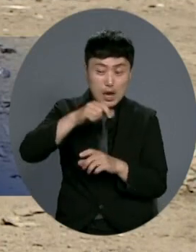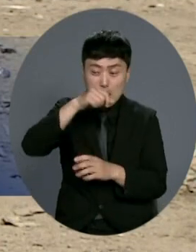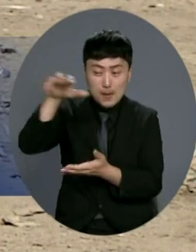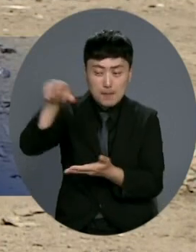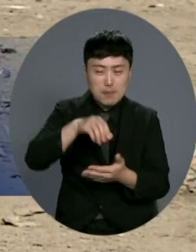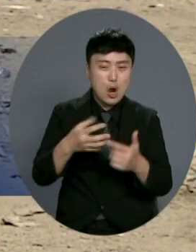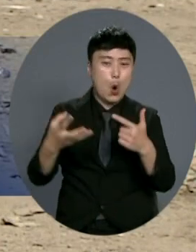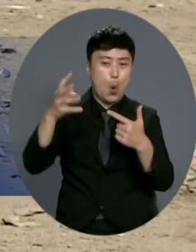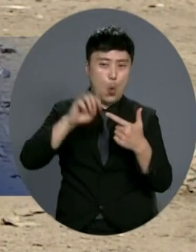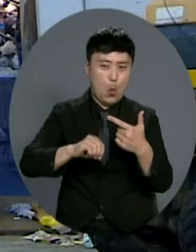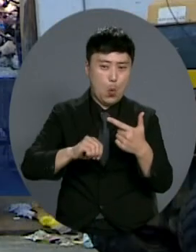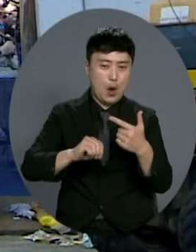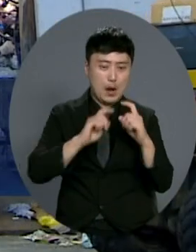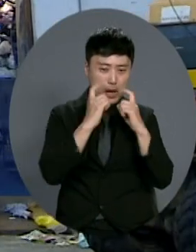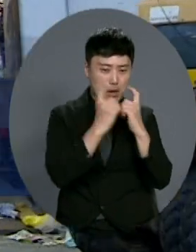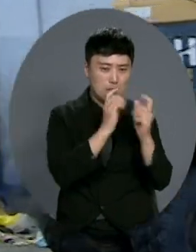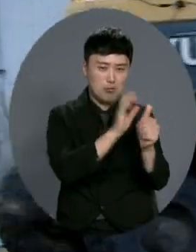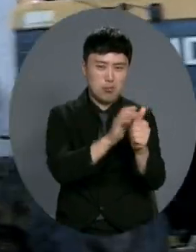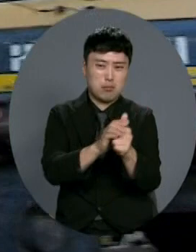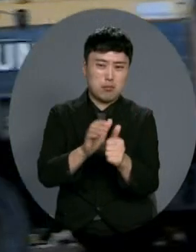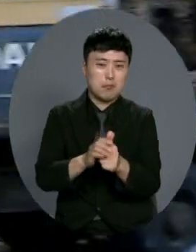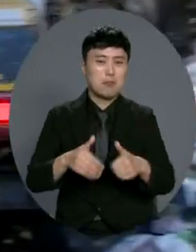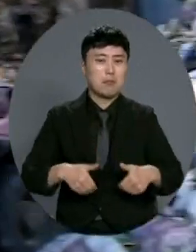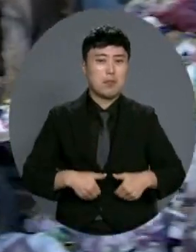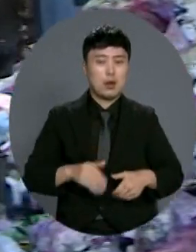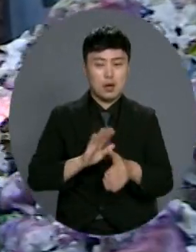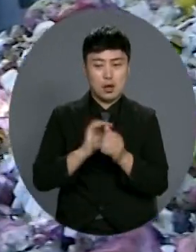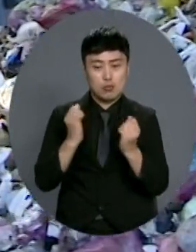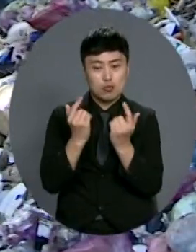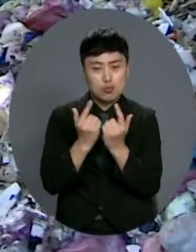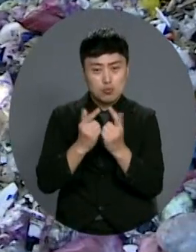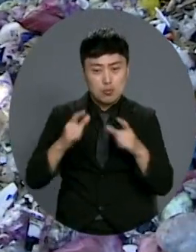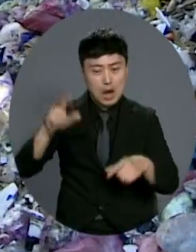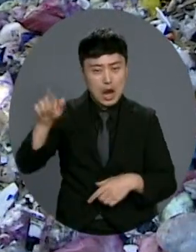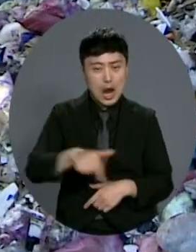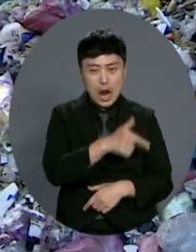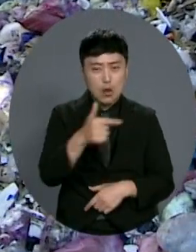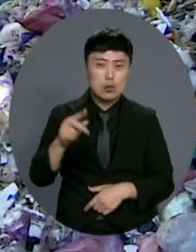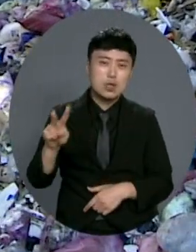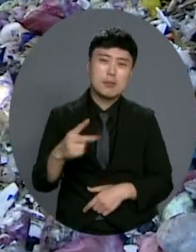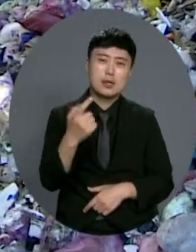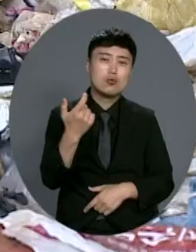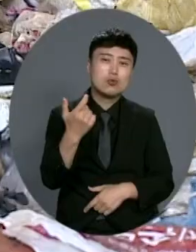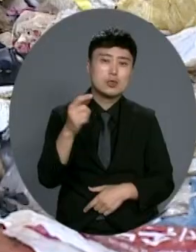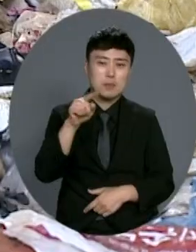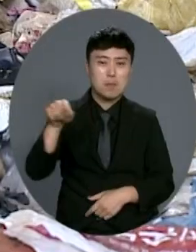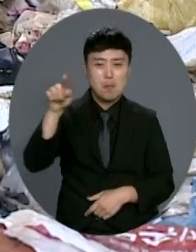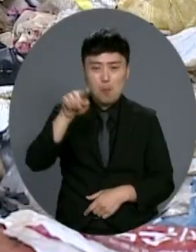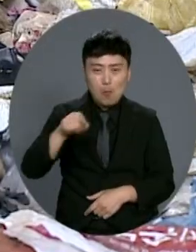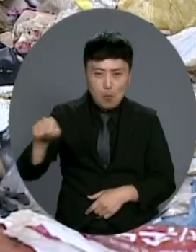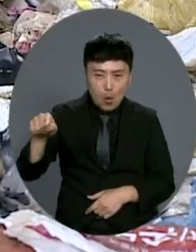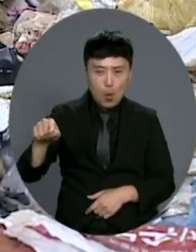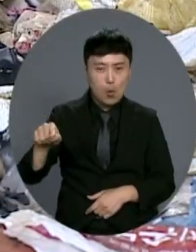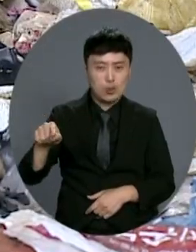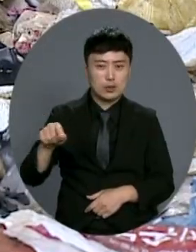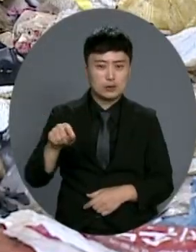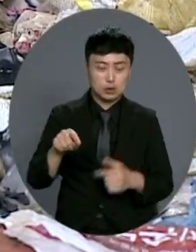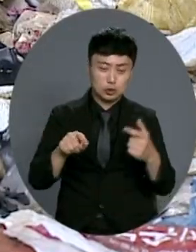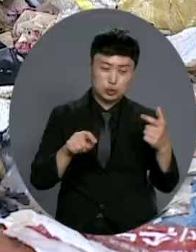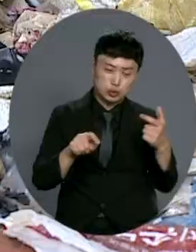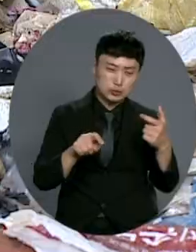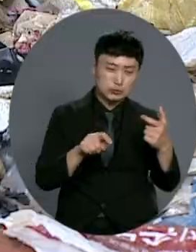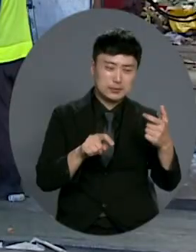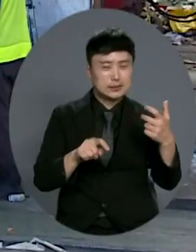정도 확보해서 민간업체. 경북 북부에서 하루 동안 배출되는 쓰레기 260톤 가운데 가동률이 60에서